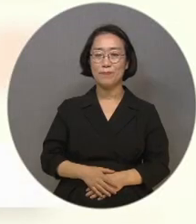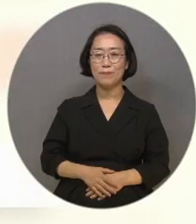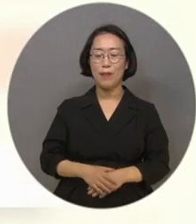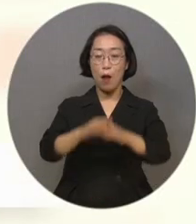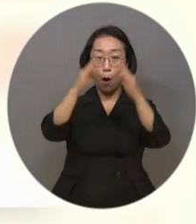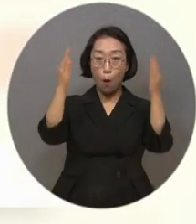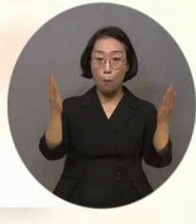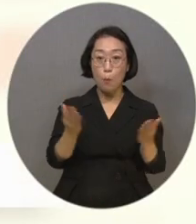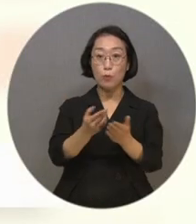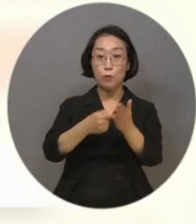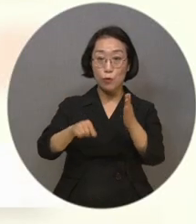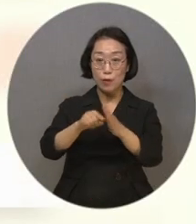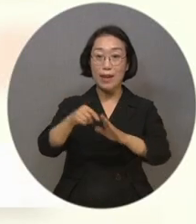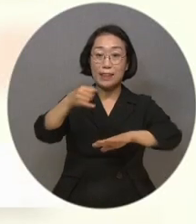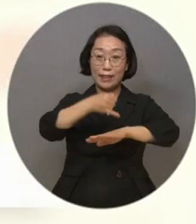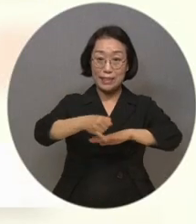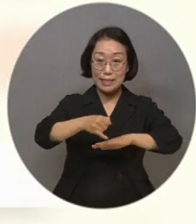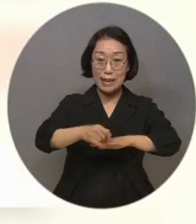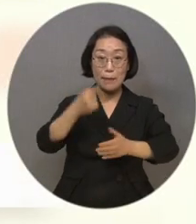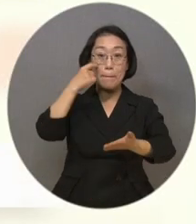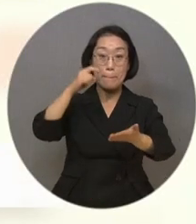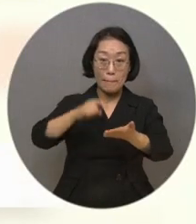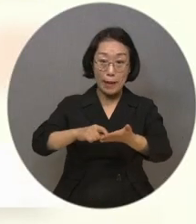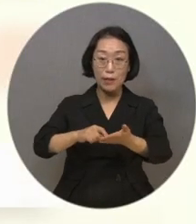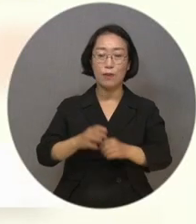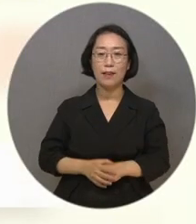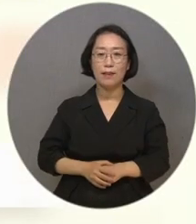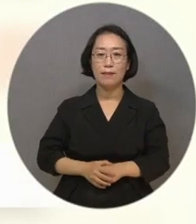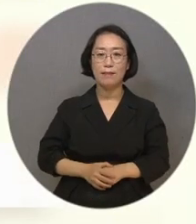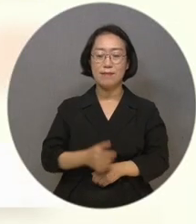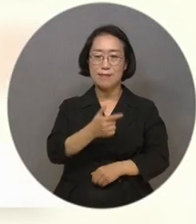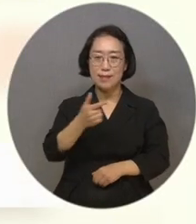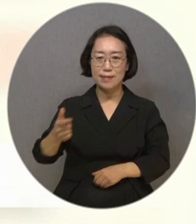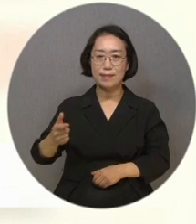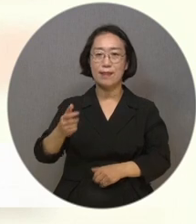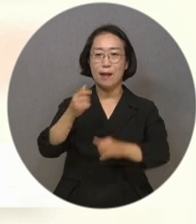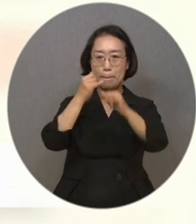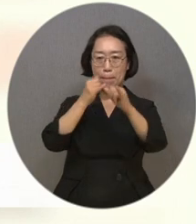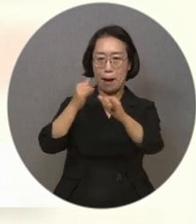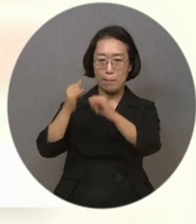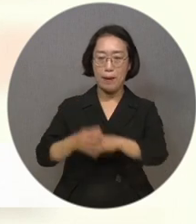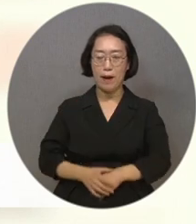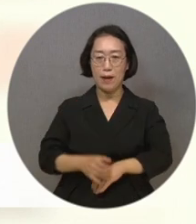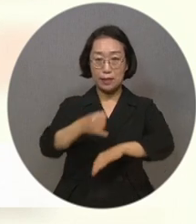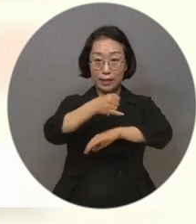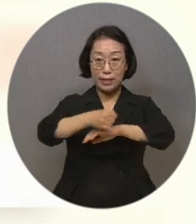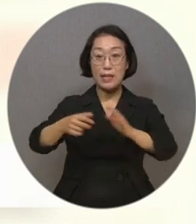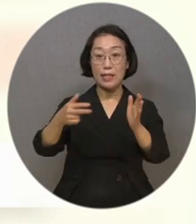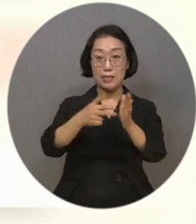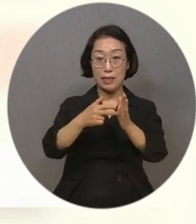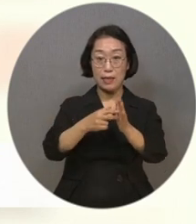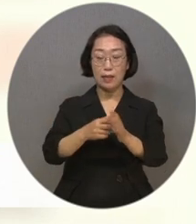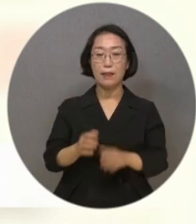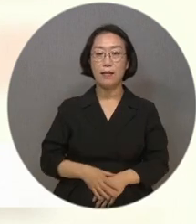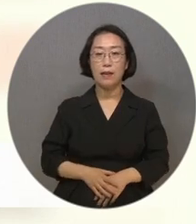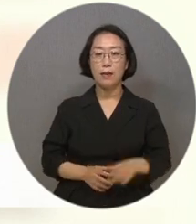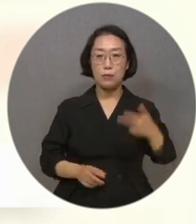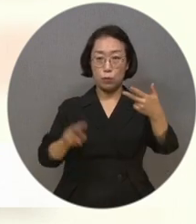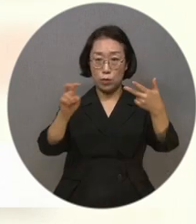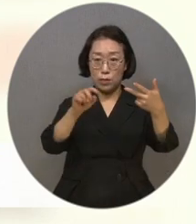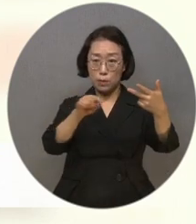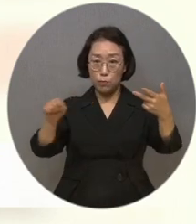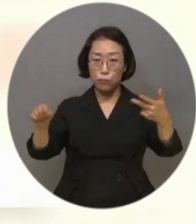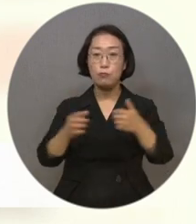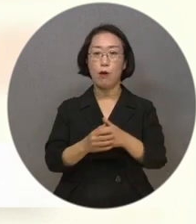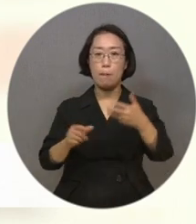모두를 위한 디자인을 발굴하는 뜻깊은 행사가 열립니다 서울 디자인 제단은 오는 20일부터 다음 달 2일까지